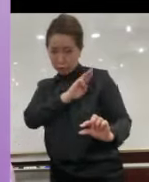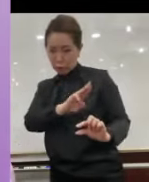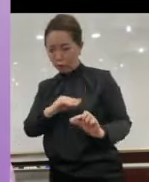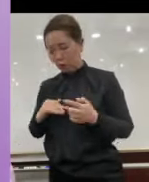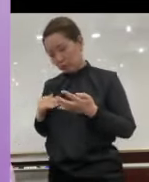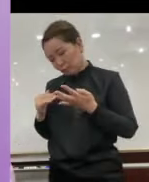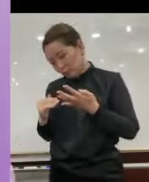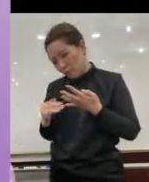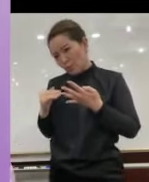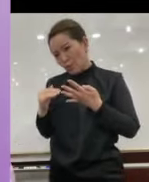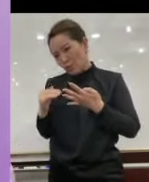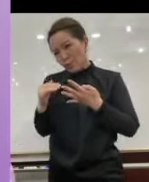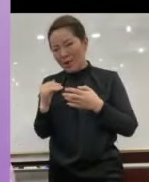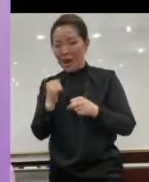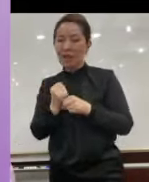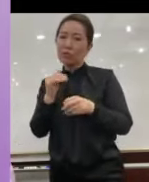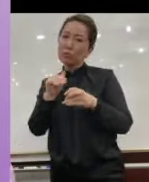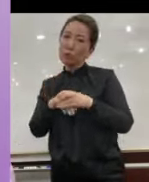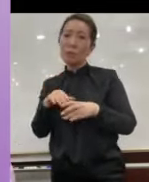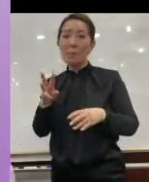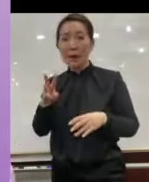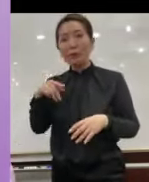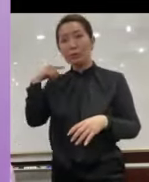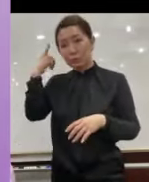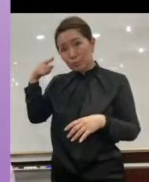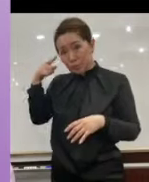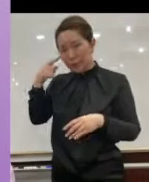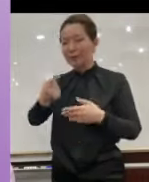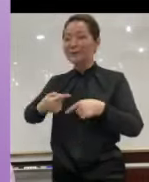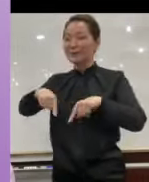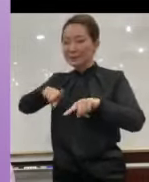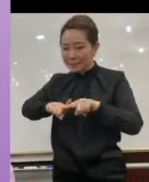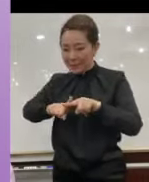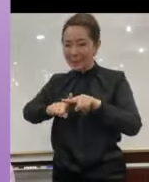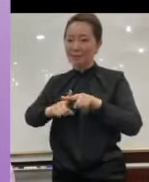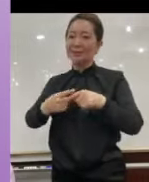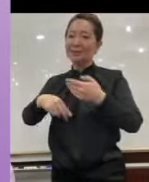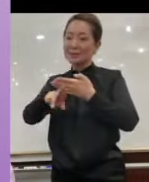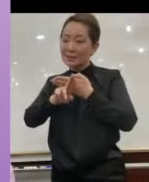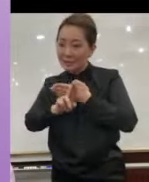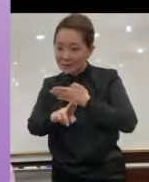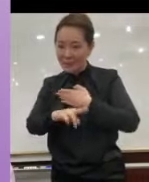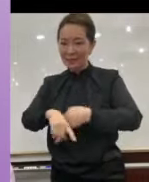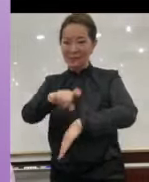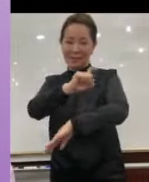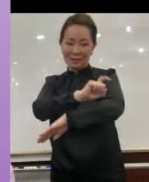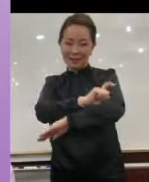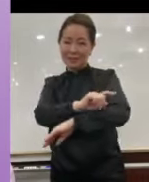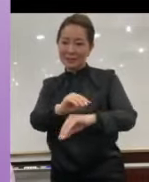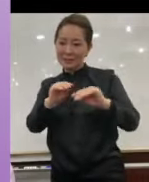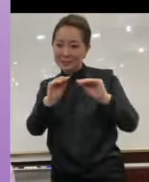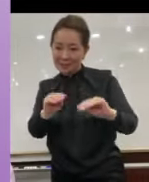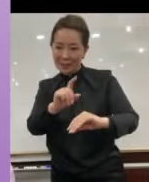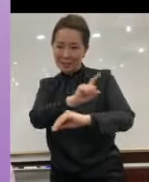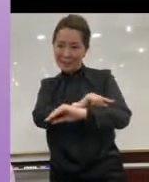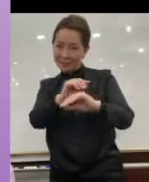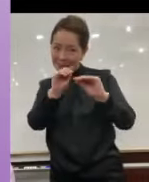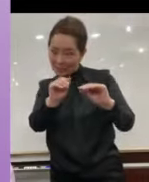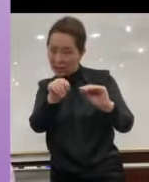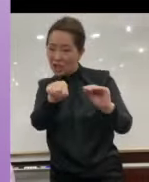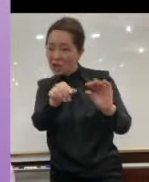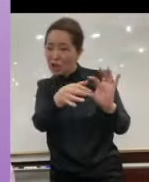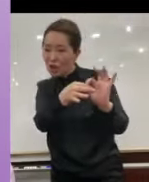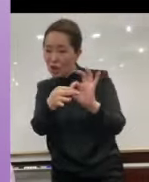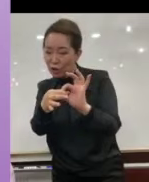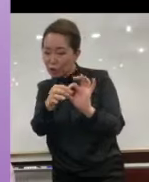юм болов уу гэж бид нэр бас бодож байгаа учраас дараа дараагийнхаа хичээлүүд дээр энэ талын үйл